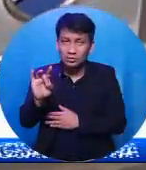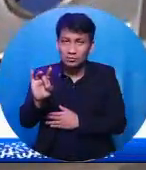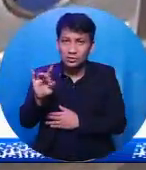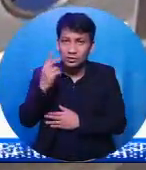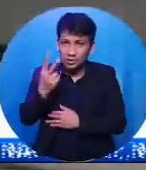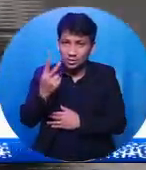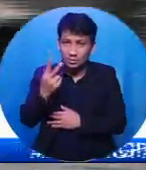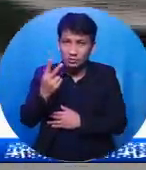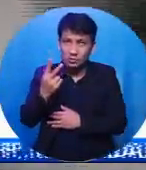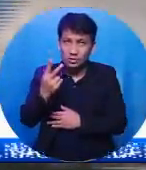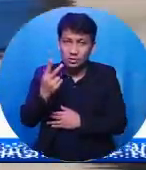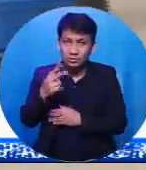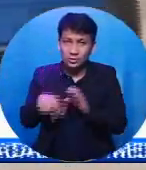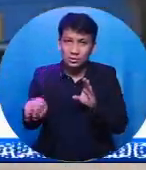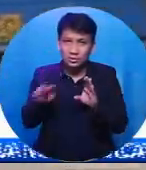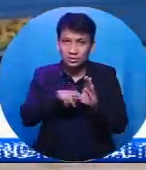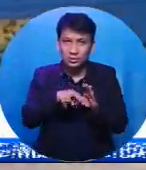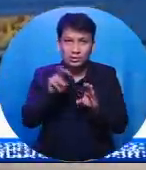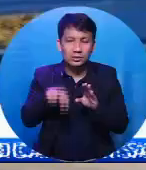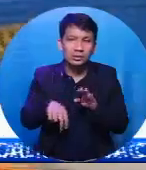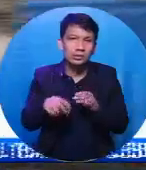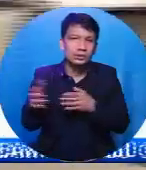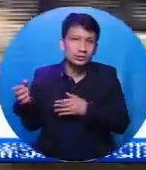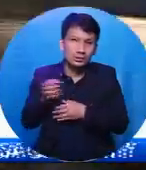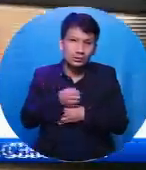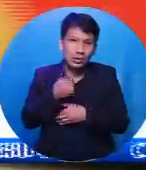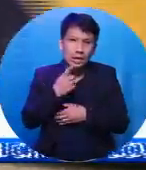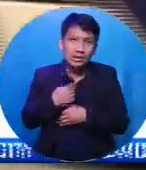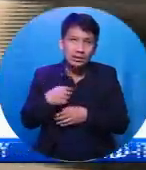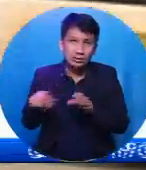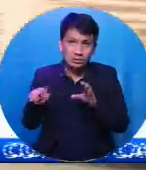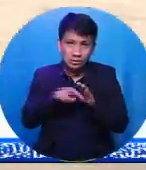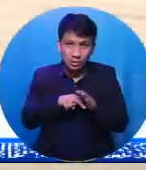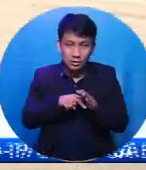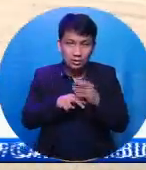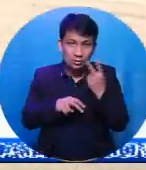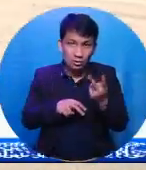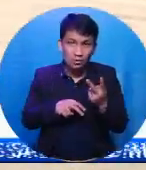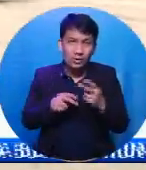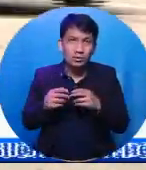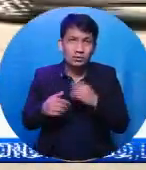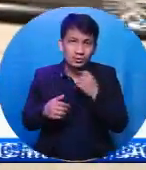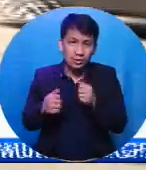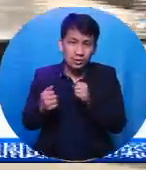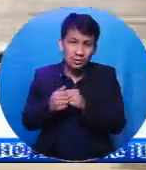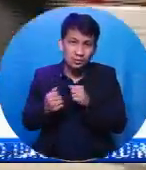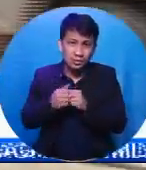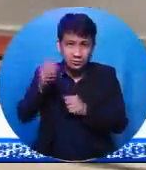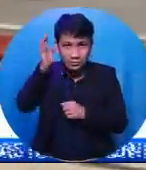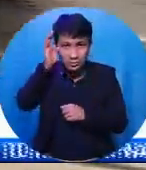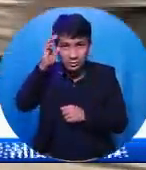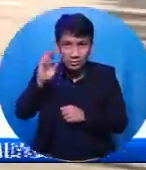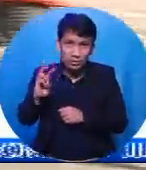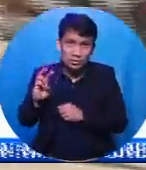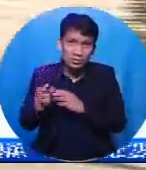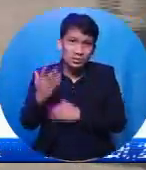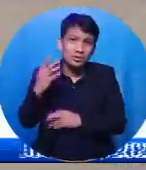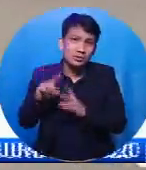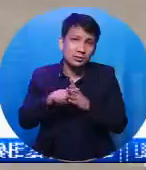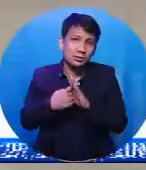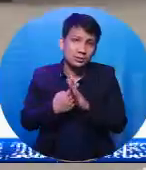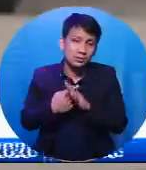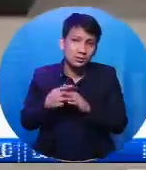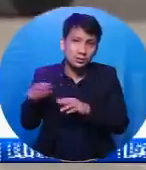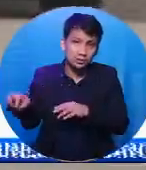dalawang pasahero pa lang yung kanilang nakukuha. Kabilang nga dyan si Mang Benny na alas 6 pa ng umaga nagsimulang